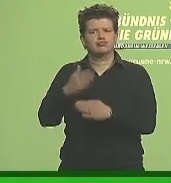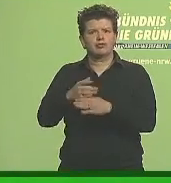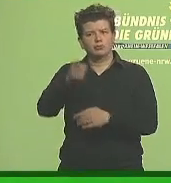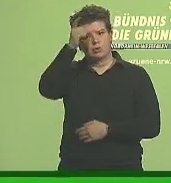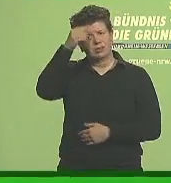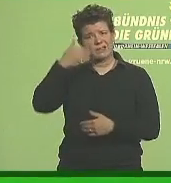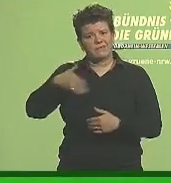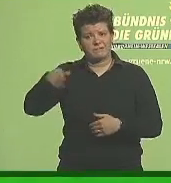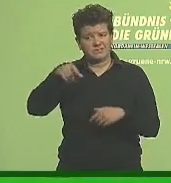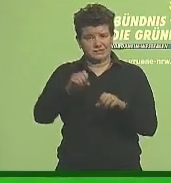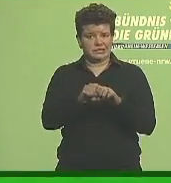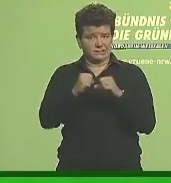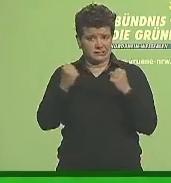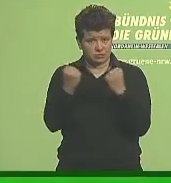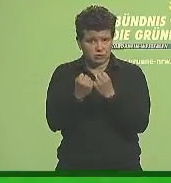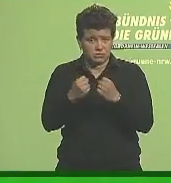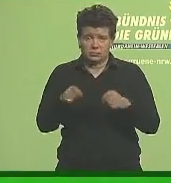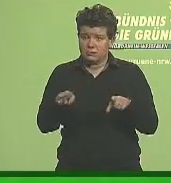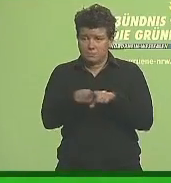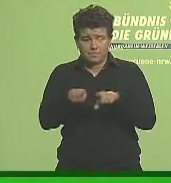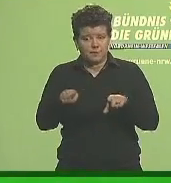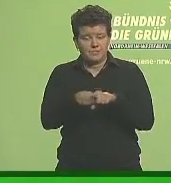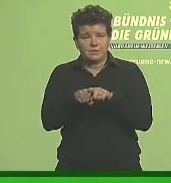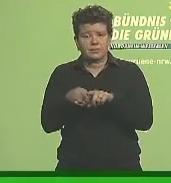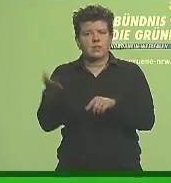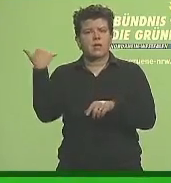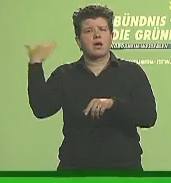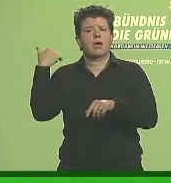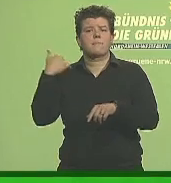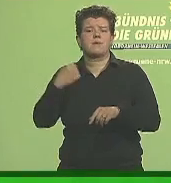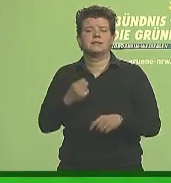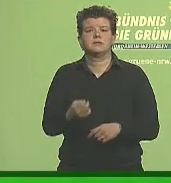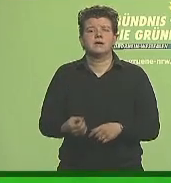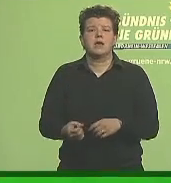es kein Problem. Und deshalb werden wir den Netzausbau auch jetzt schaffen.